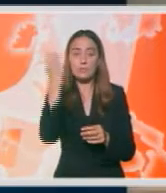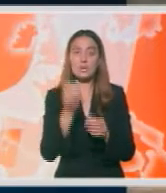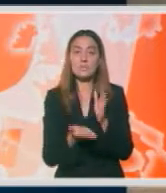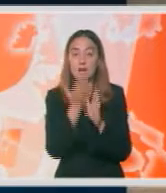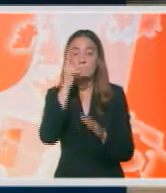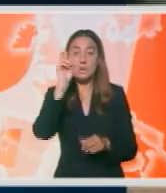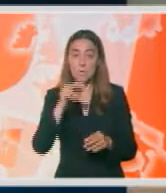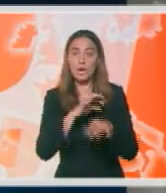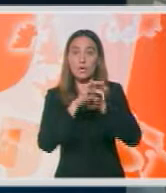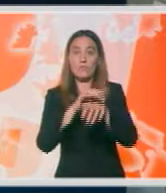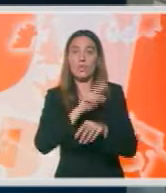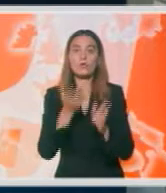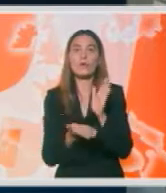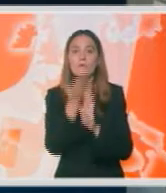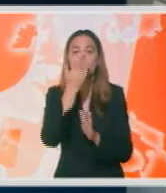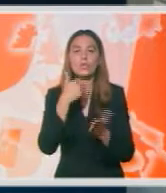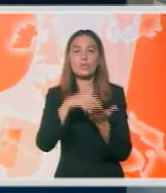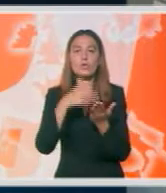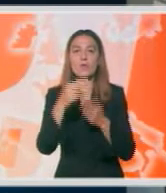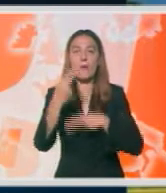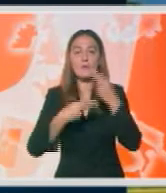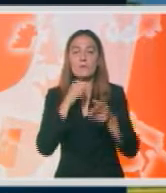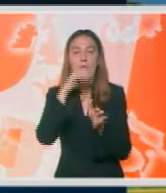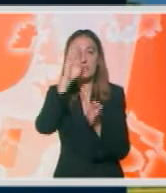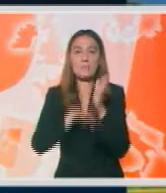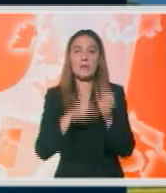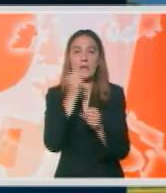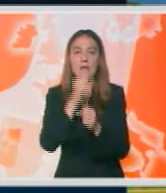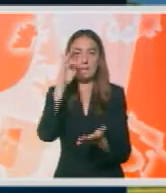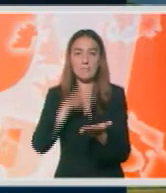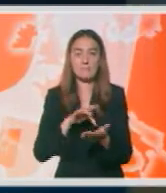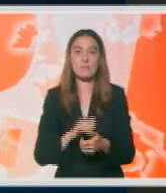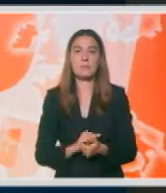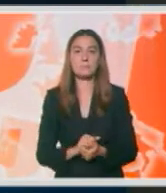rast mogao da dovede do većih troškova proizvodnje i smanjenja radnih mesta.